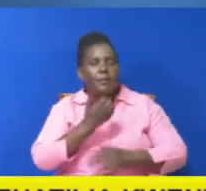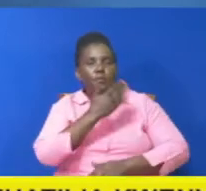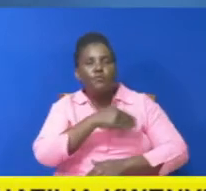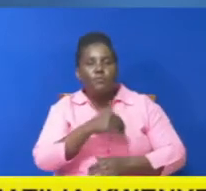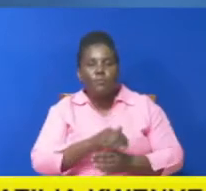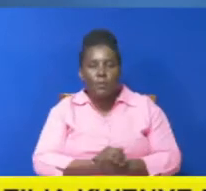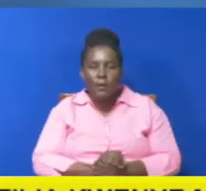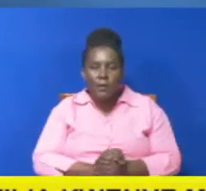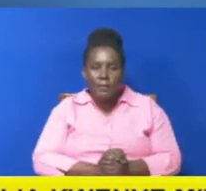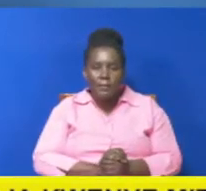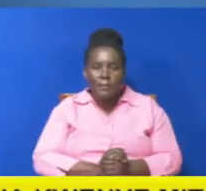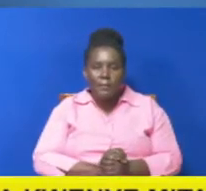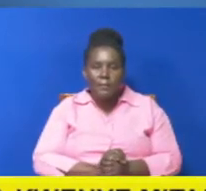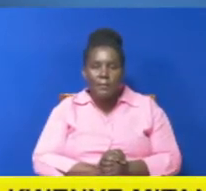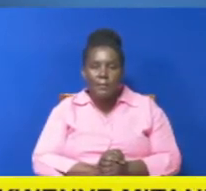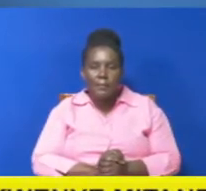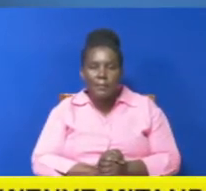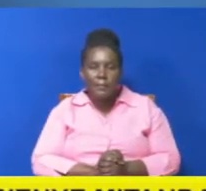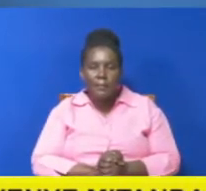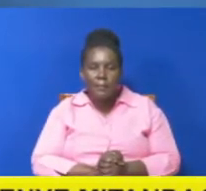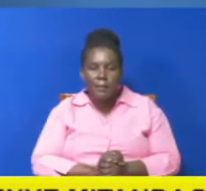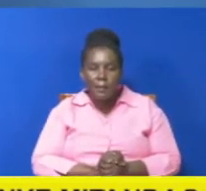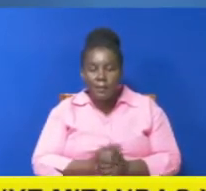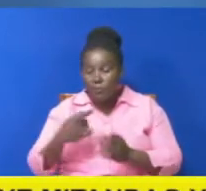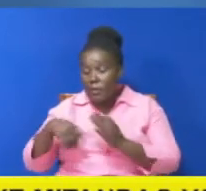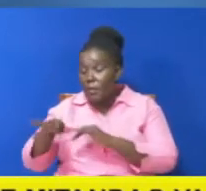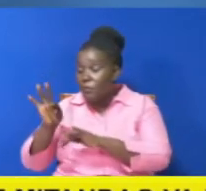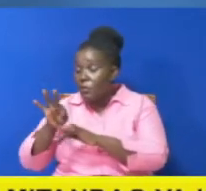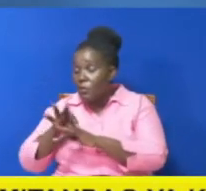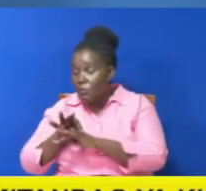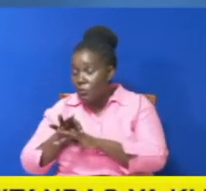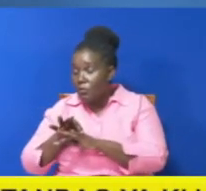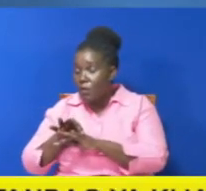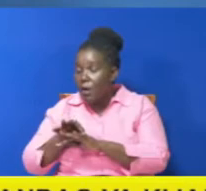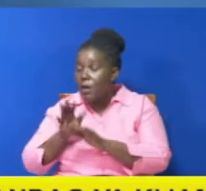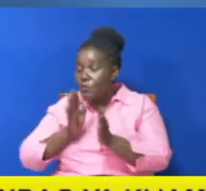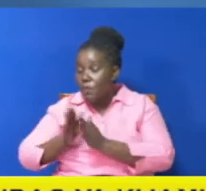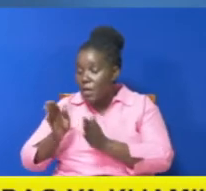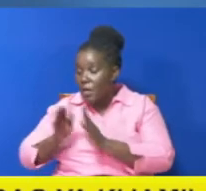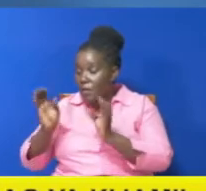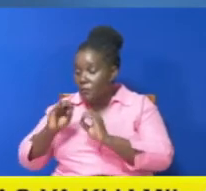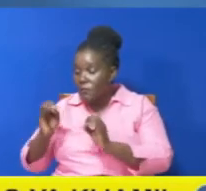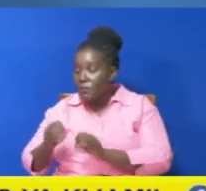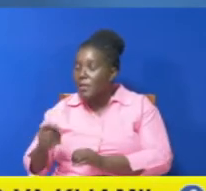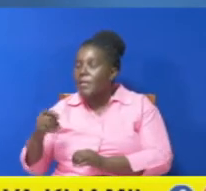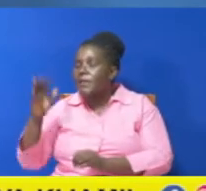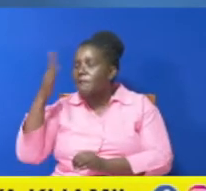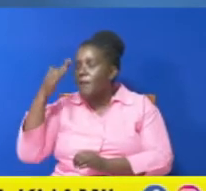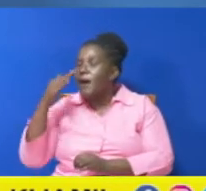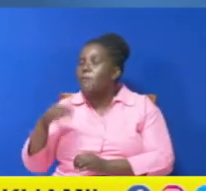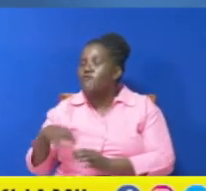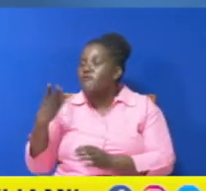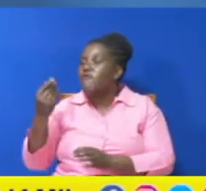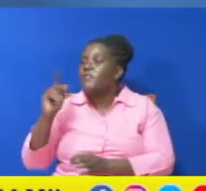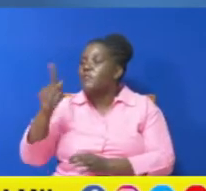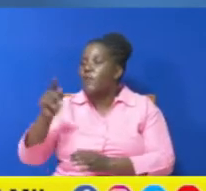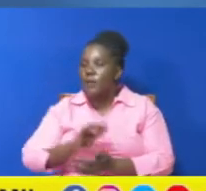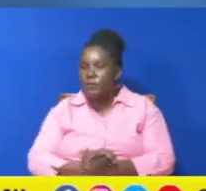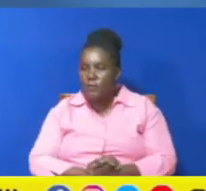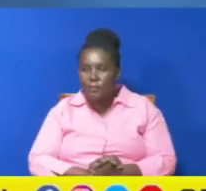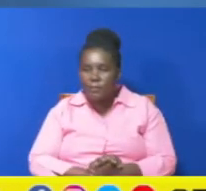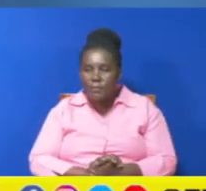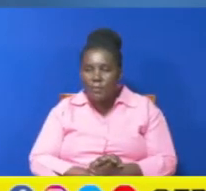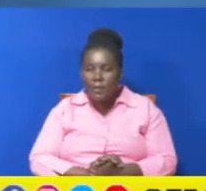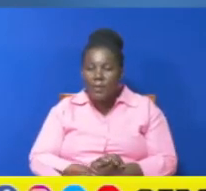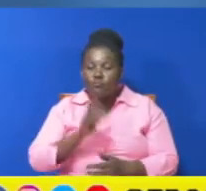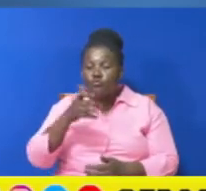Kumbe unajikanga kwa mafuta yako mwenyewe. Mnaingia katika ndoa, mimi sijajiandaa, mimi najua bwana ana pesa. Kuna watu wanaingia ndani ya ndoa sababu bwana